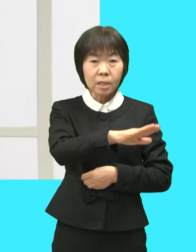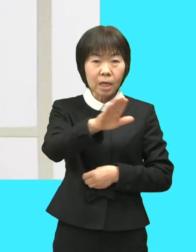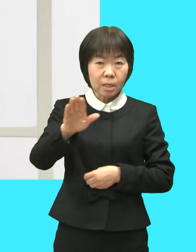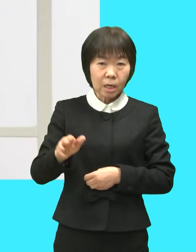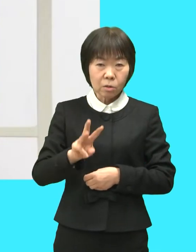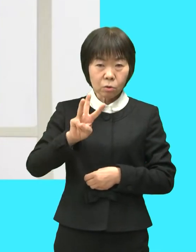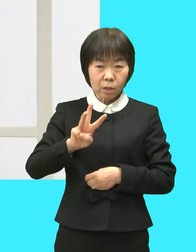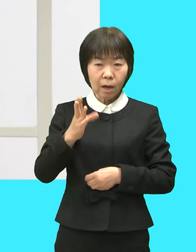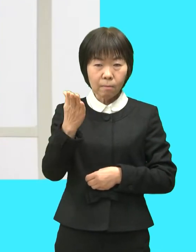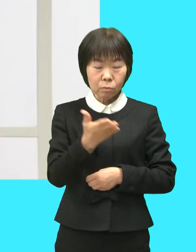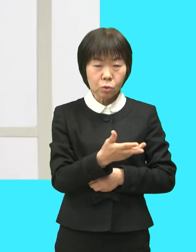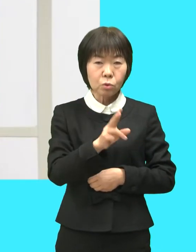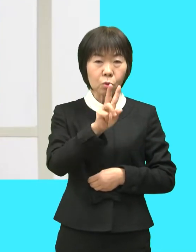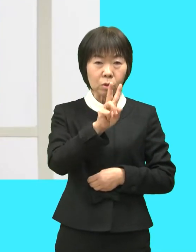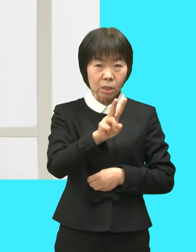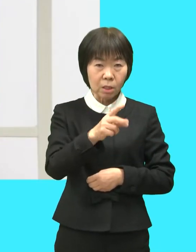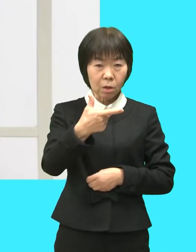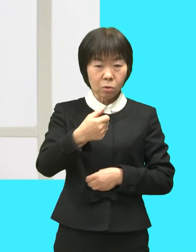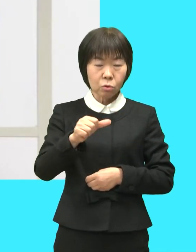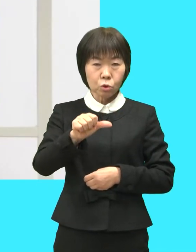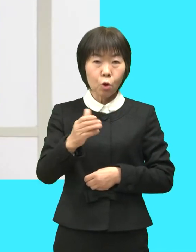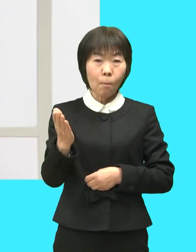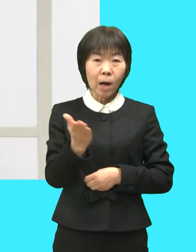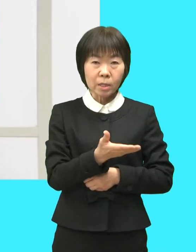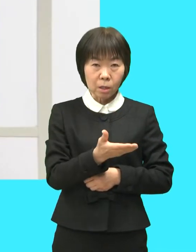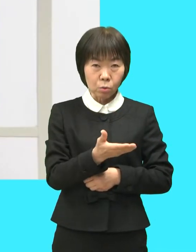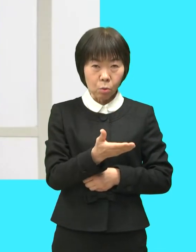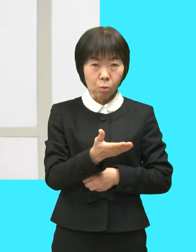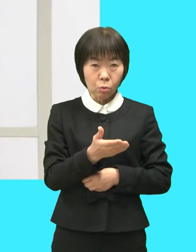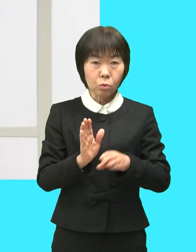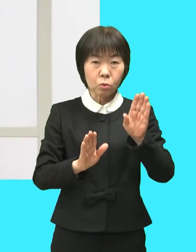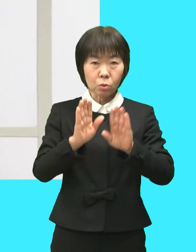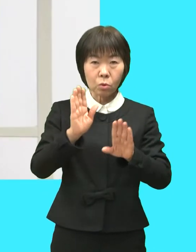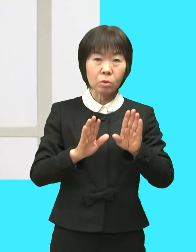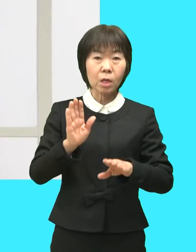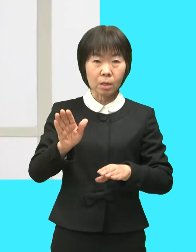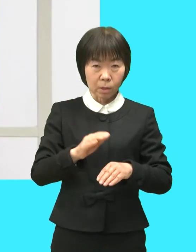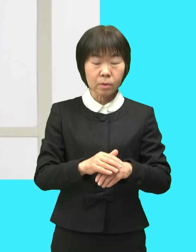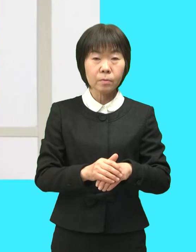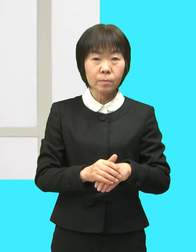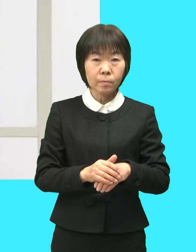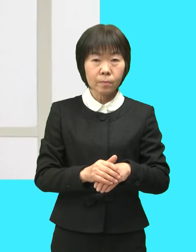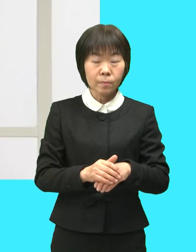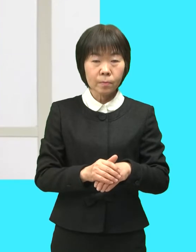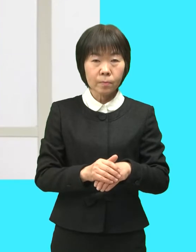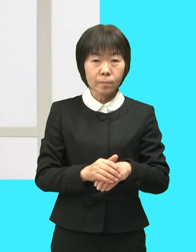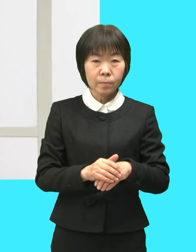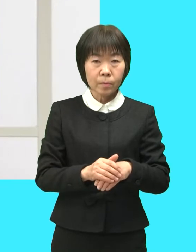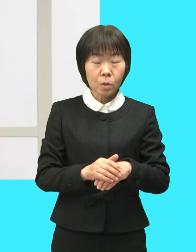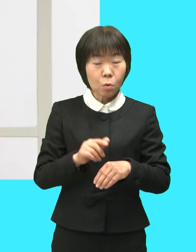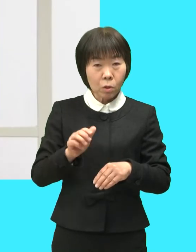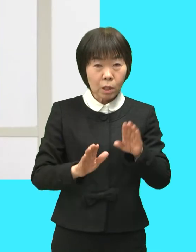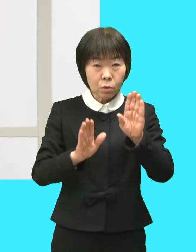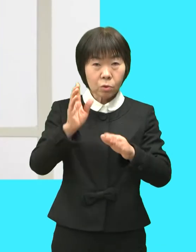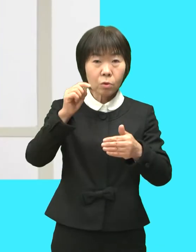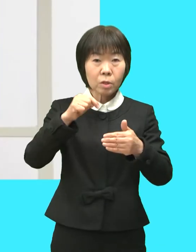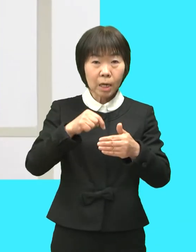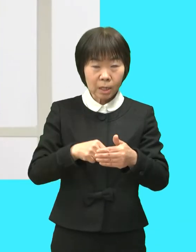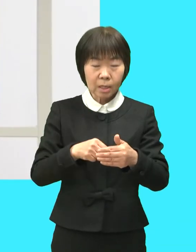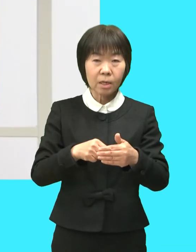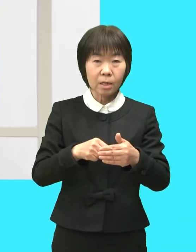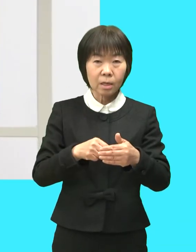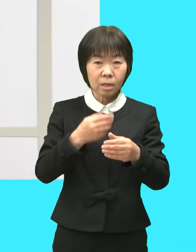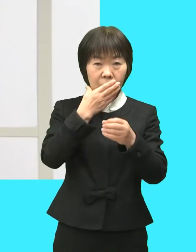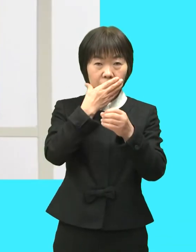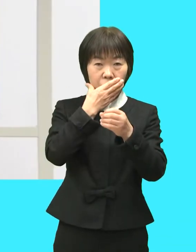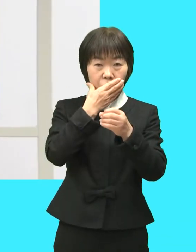の2、65% を占めるという状況になったところであります。こうした状況の中で福